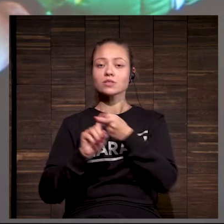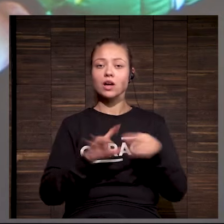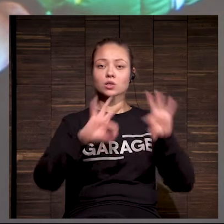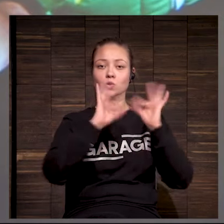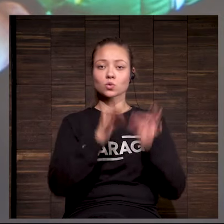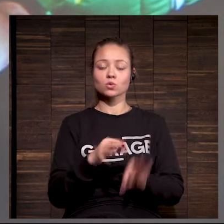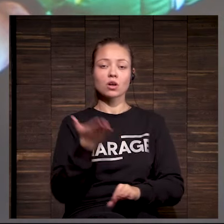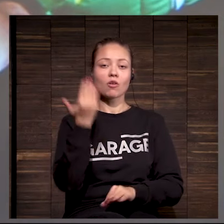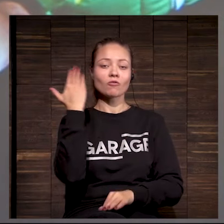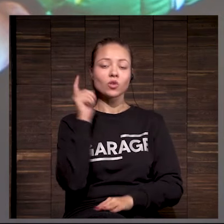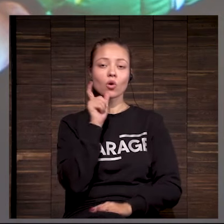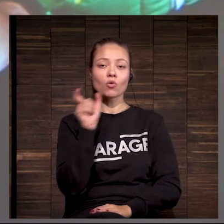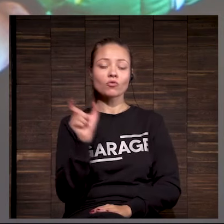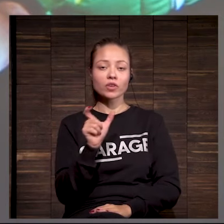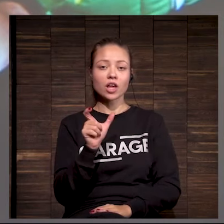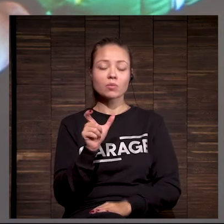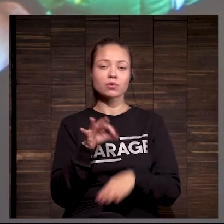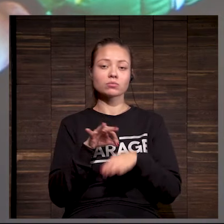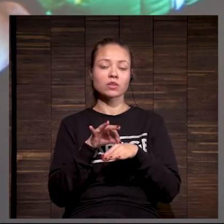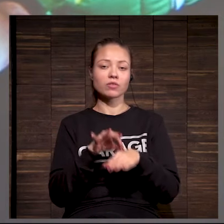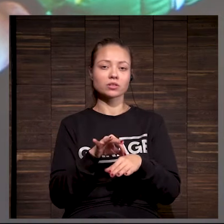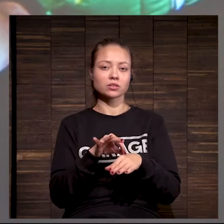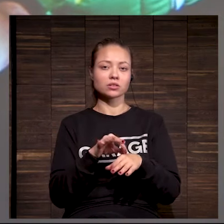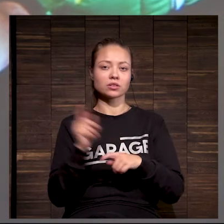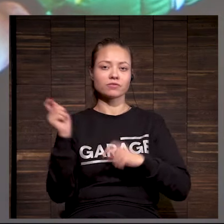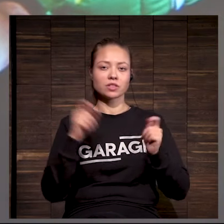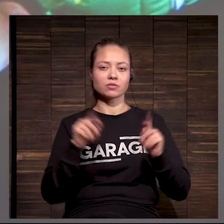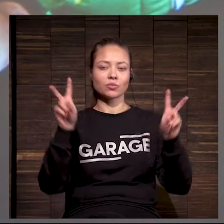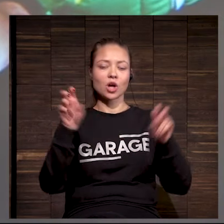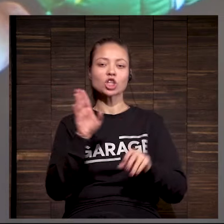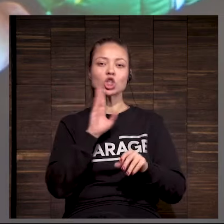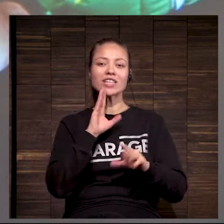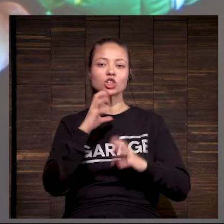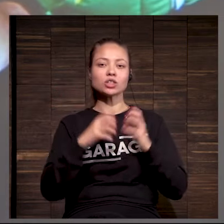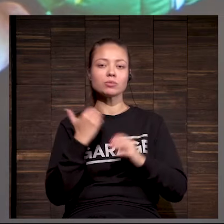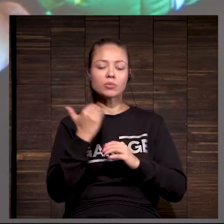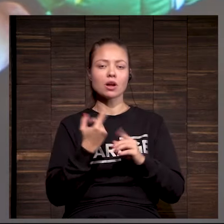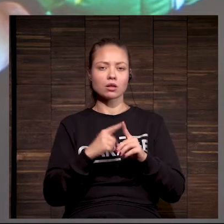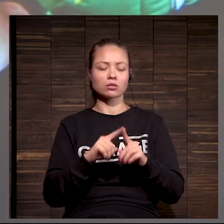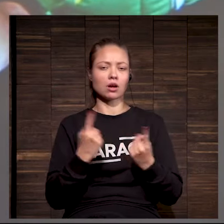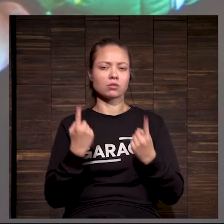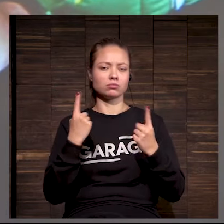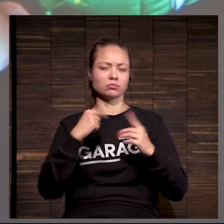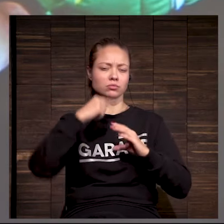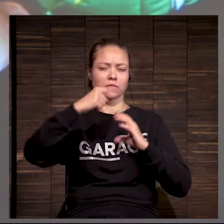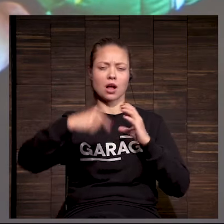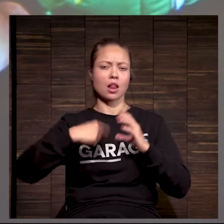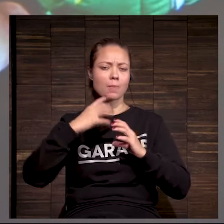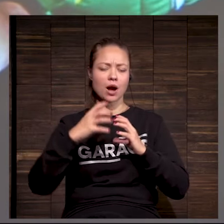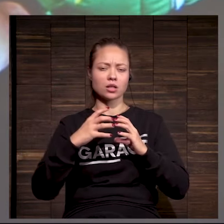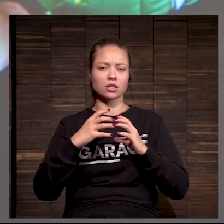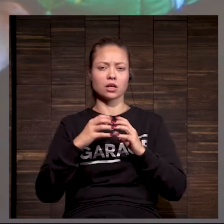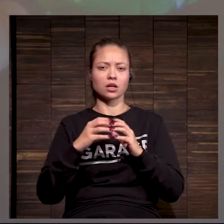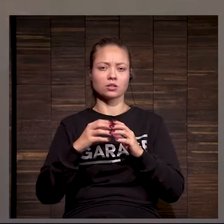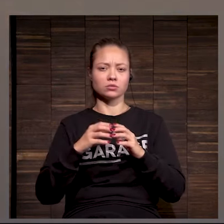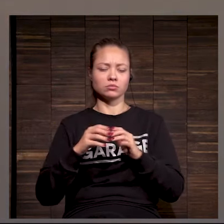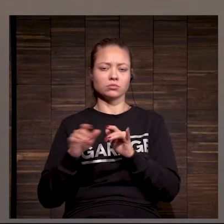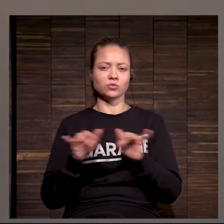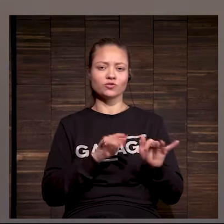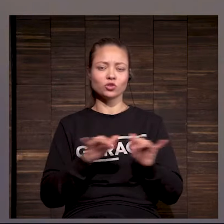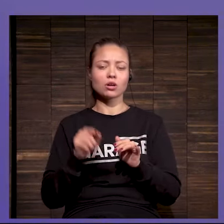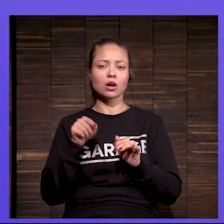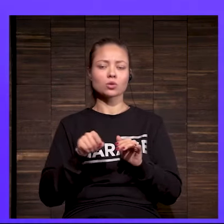то время проводил фестиваль женщины мира это глобальное движение которая происходит по всем странам мира